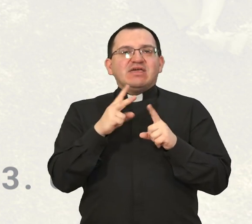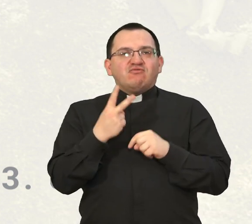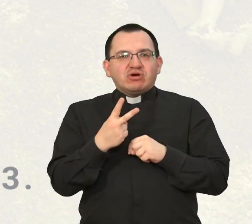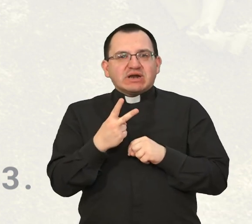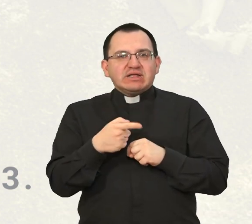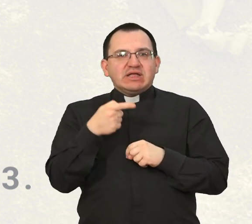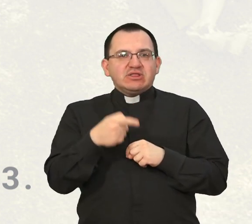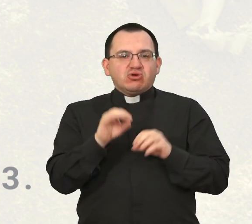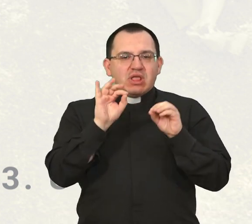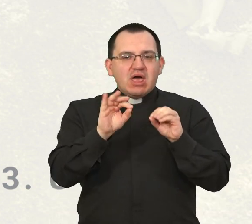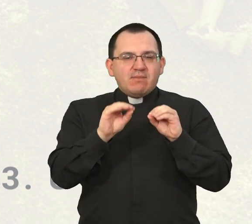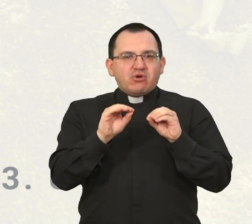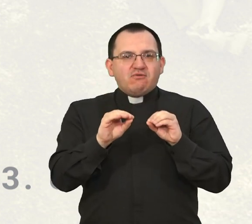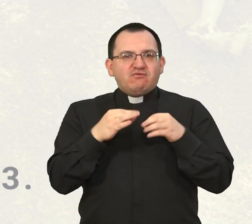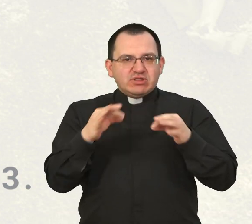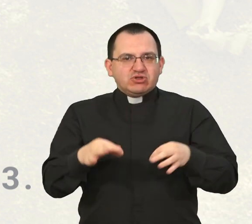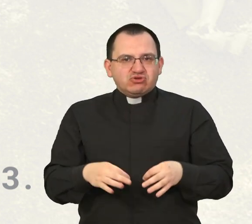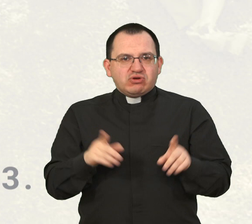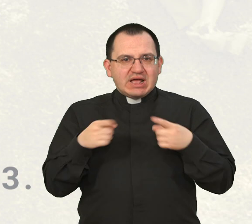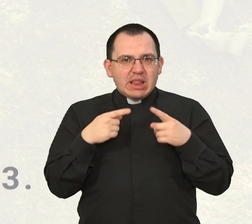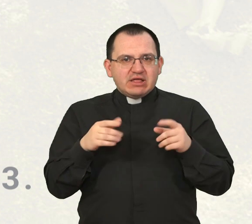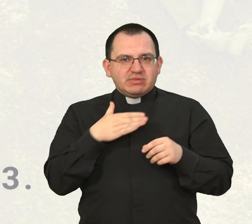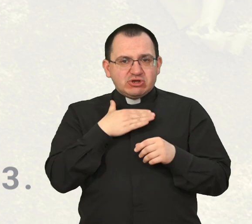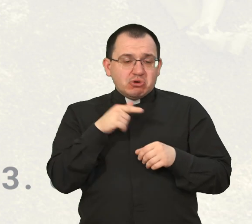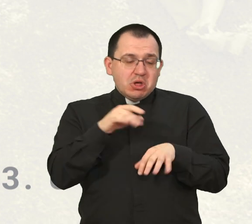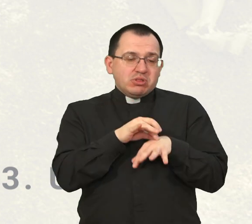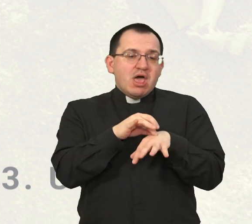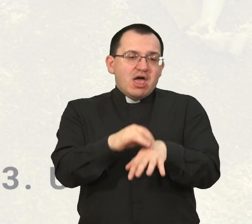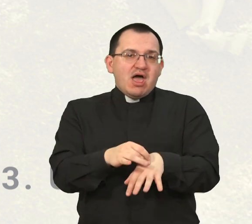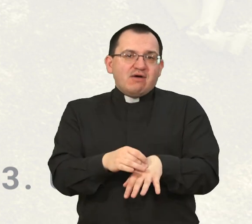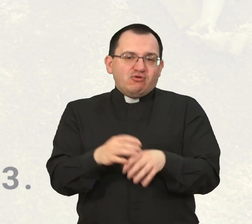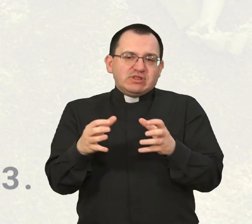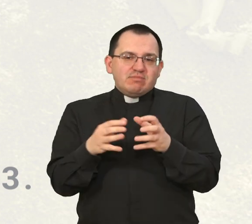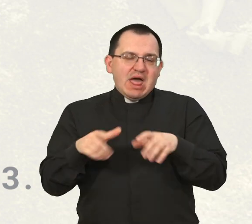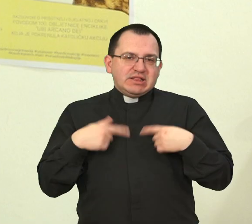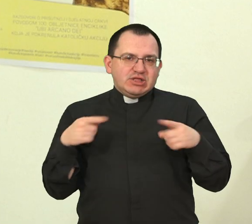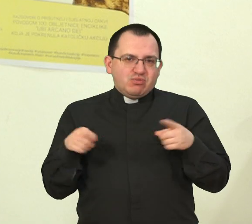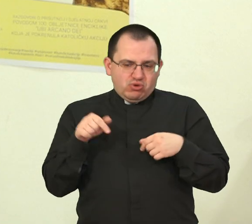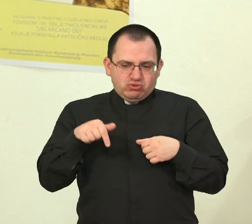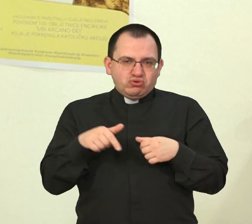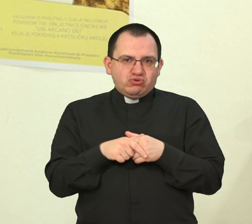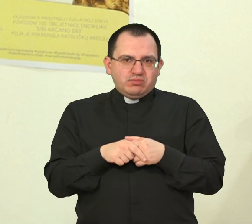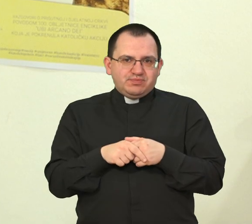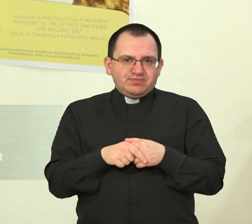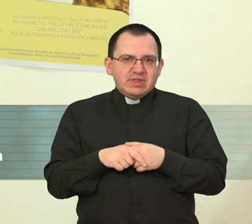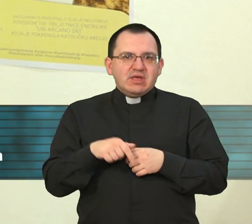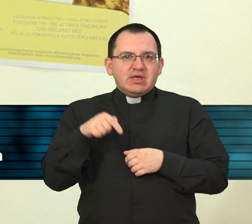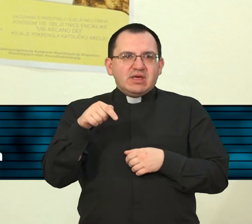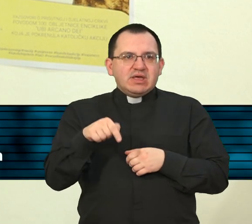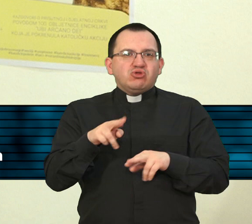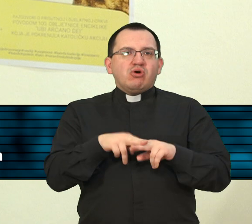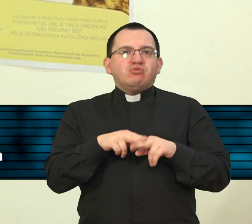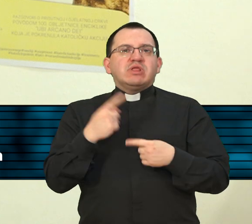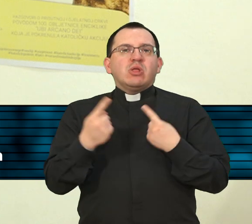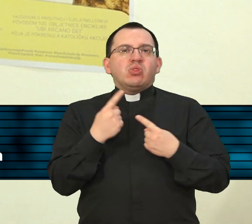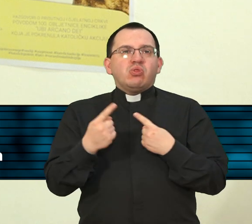profesor na glazbenoj školi u Varaždinu, koji je bio dugogodišnji voditelj zbora mladih varaždinaca Varaždinske biskupije. Prvi okrugli stol dogodit